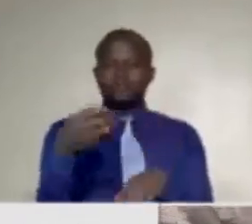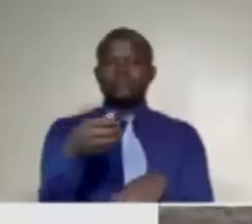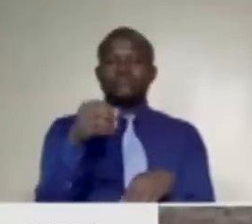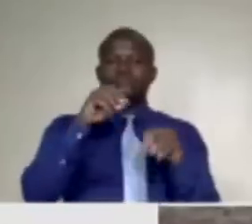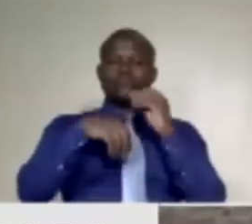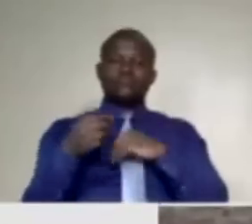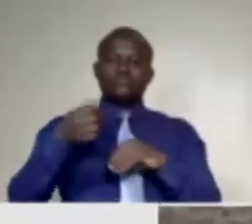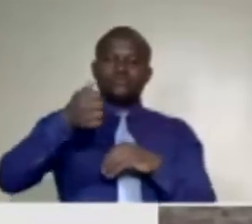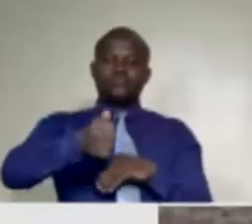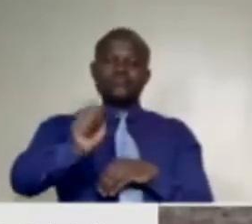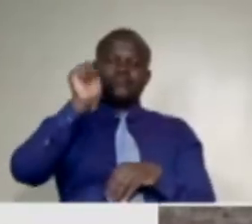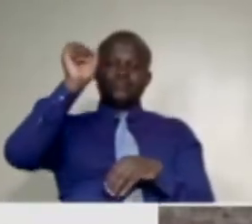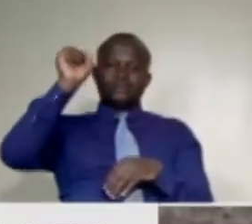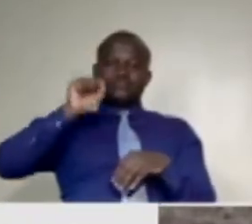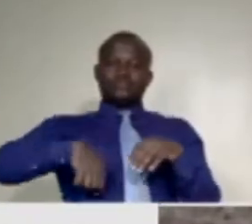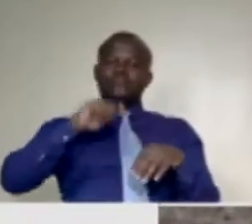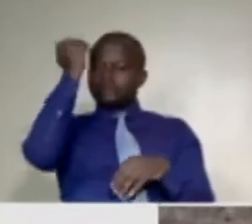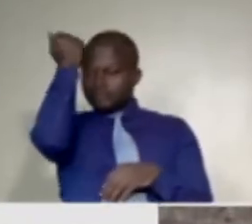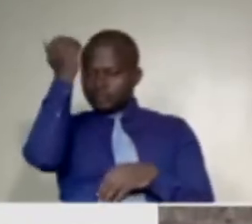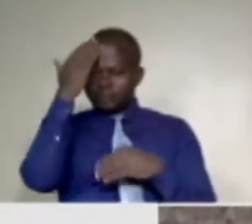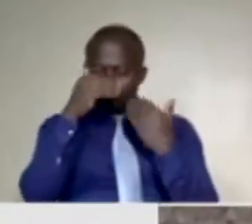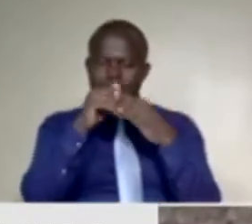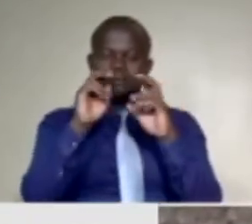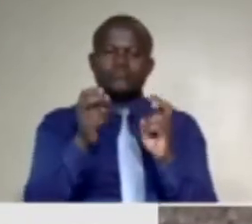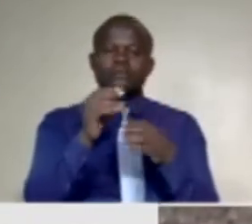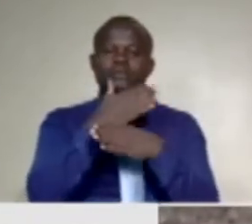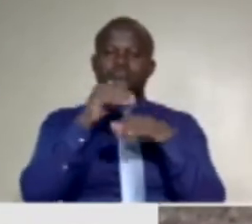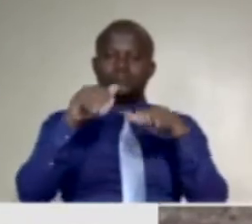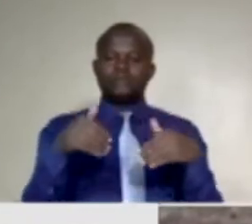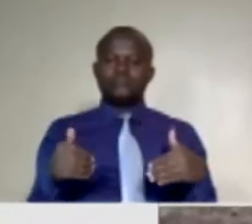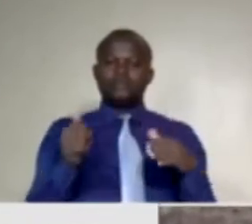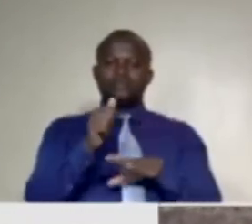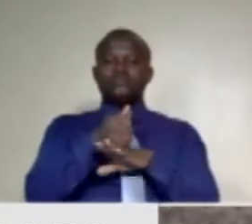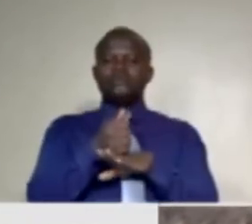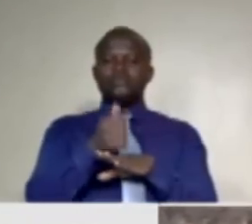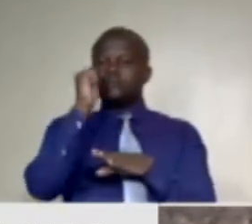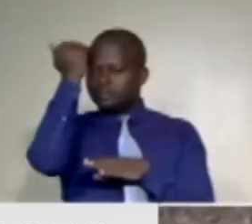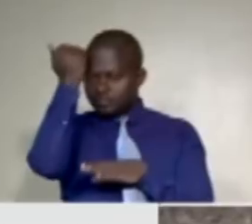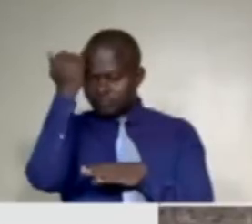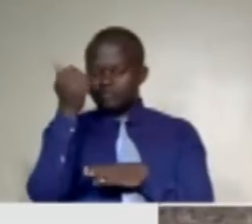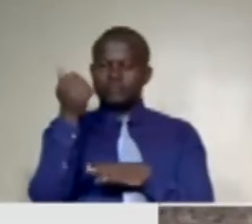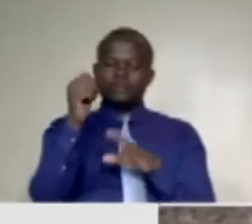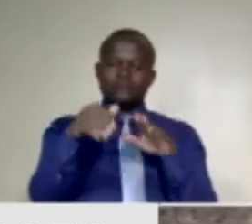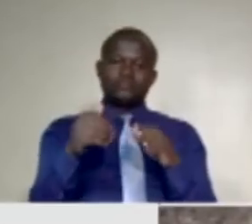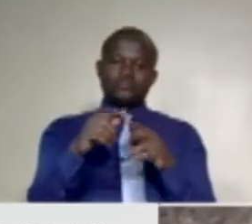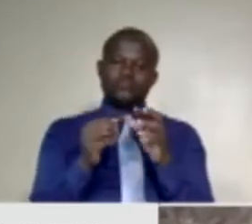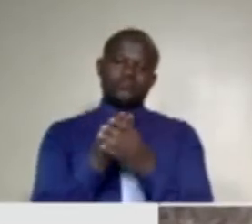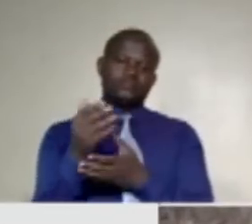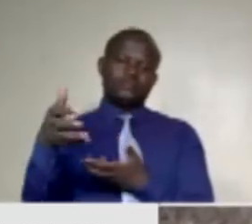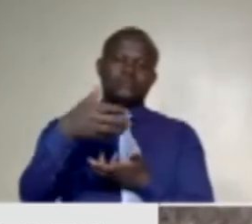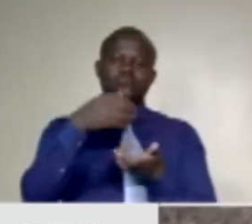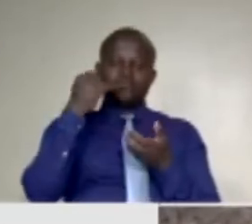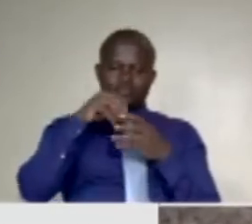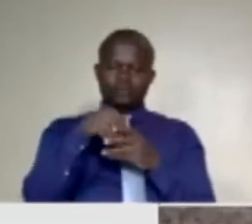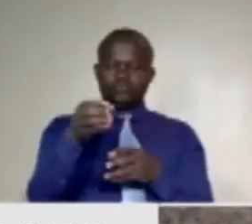koperative umusaruro wabo babasha kuwushinganisha kuko minagira yashyizeho uburyo bwo gushinganisha imyaka n'amatungo. Ubu imyaka ihinze hano mu gishanga iyo